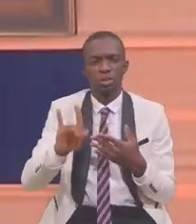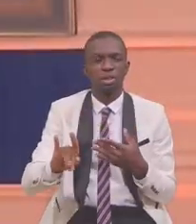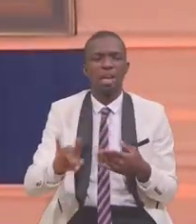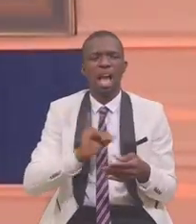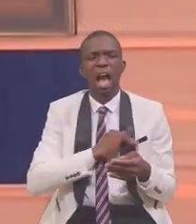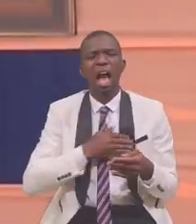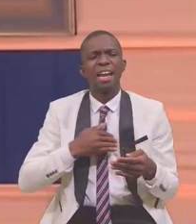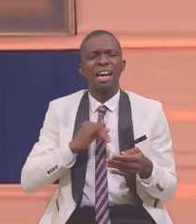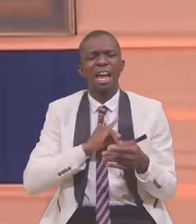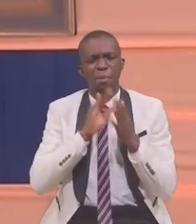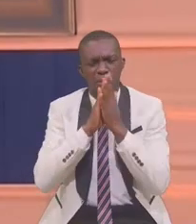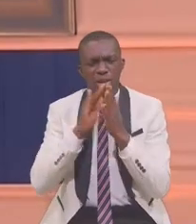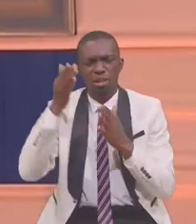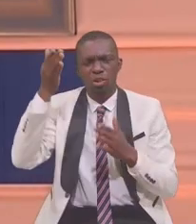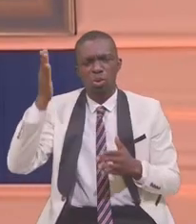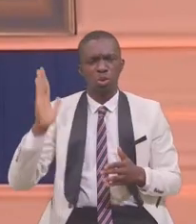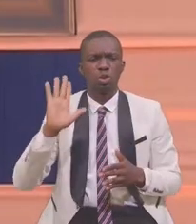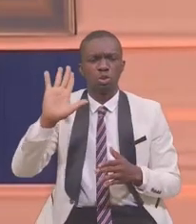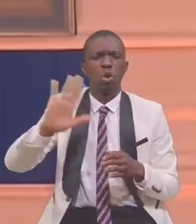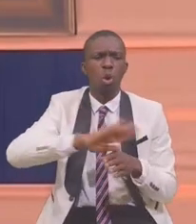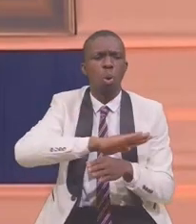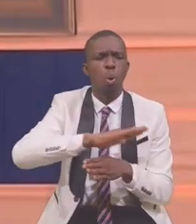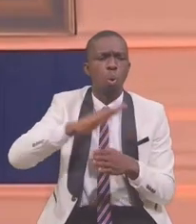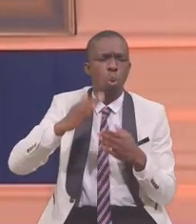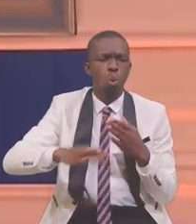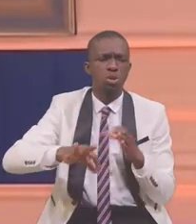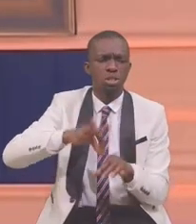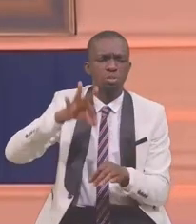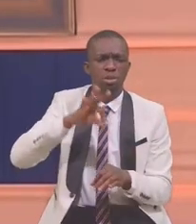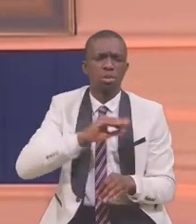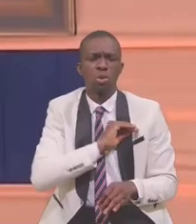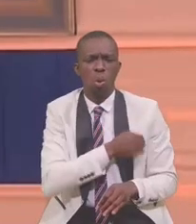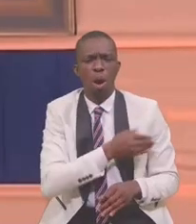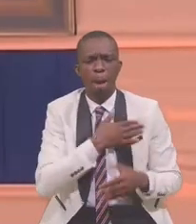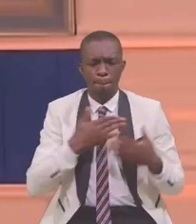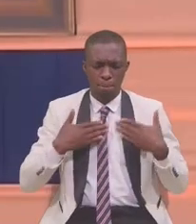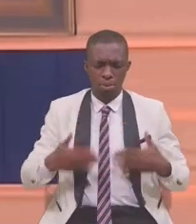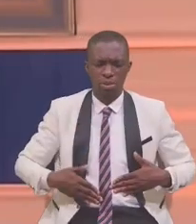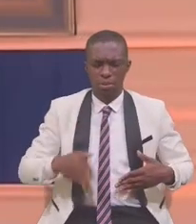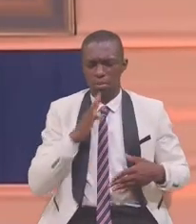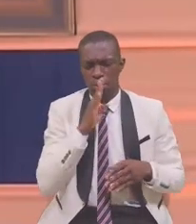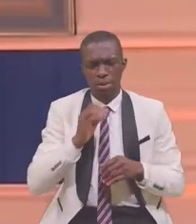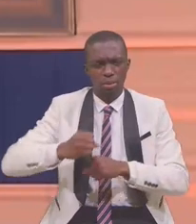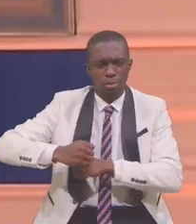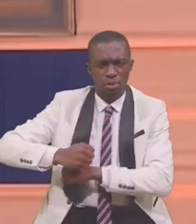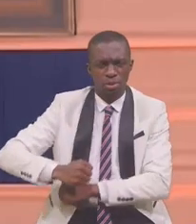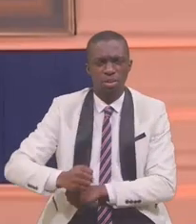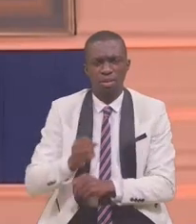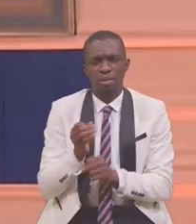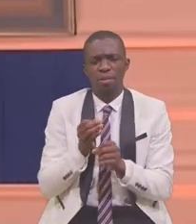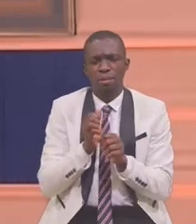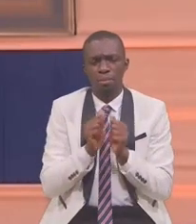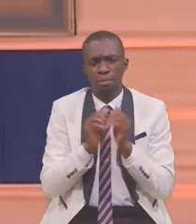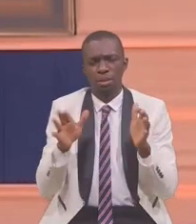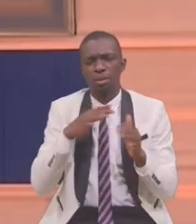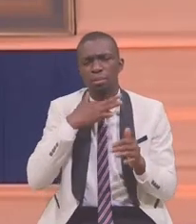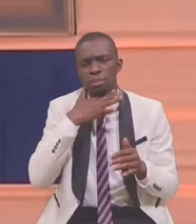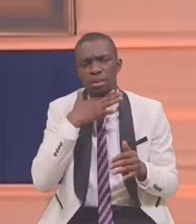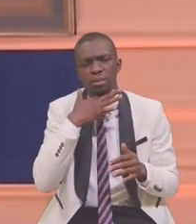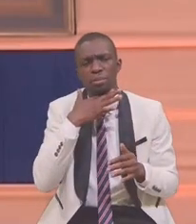conservés irrépréhensibles lors de l'avènement de notre Seigneur Jésus-Christ. Celui qui vous a appelé